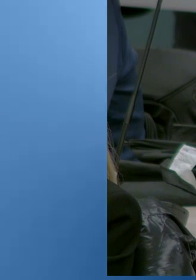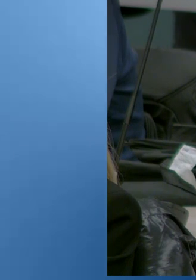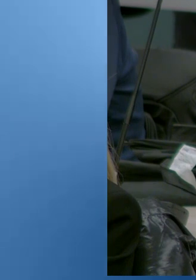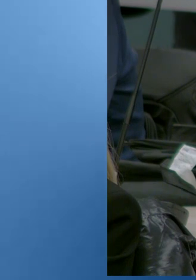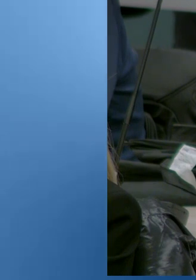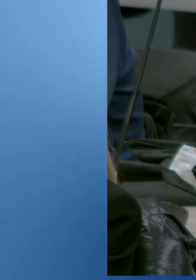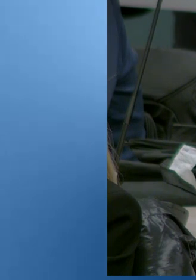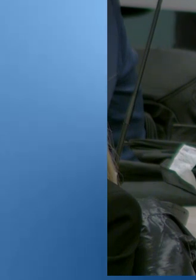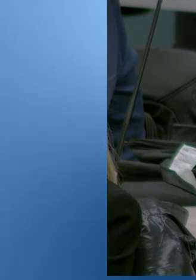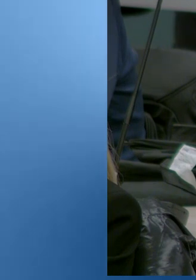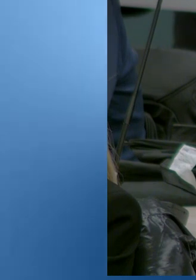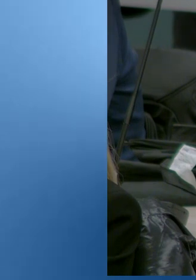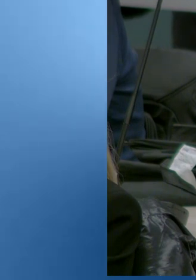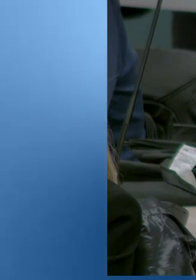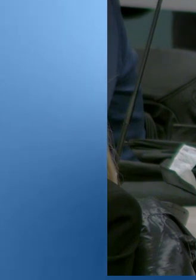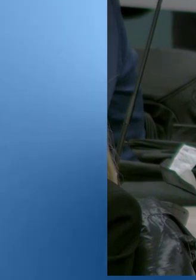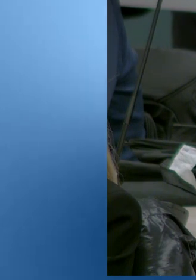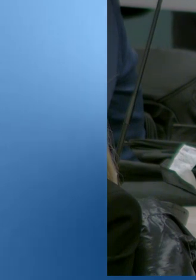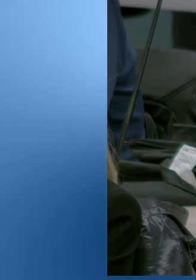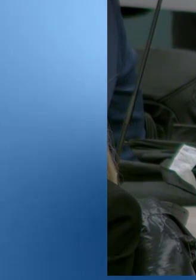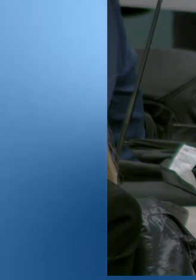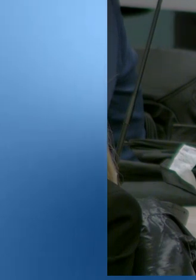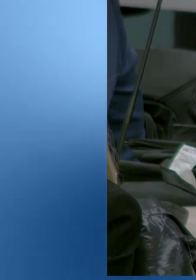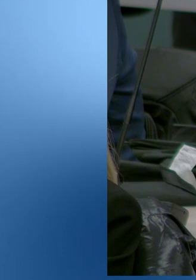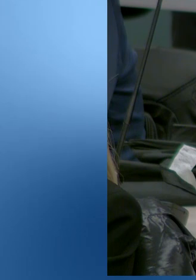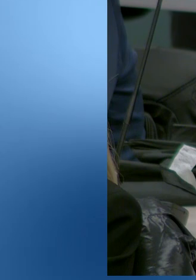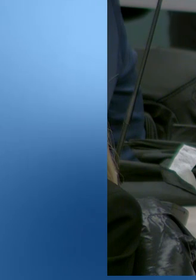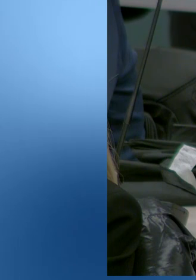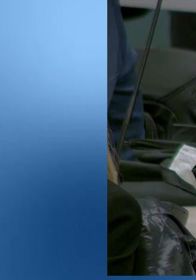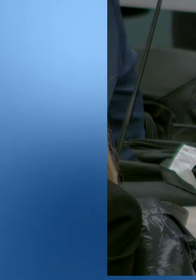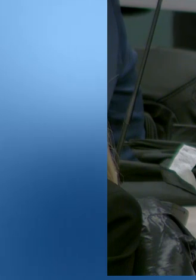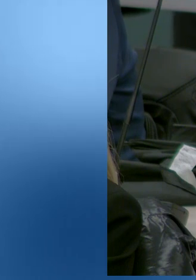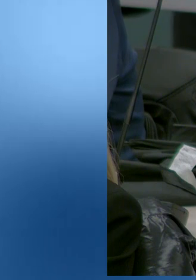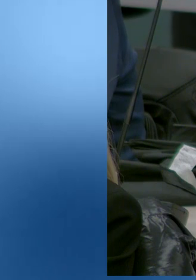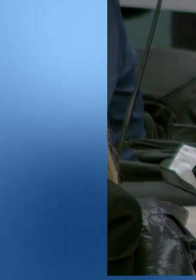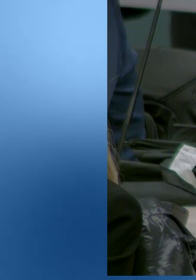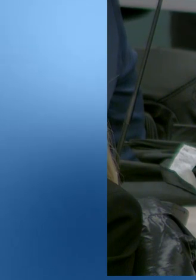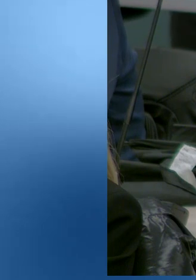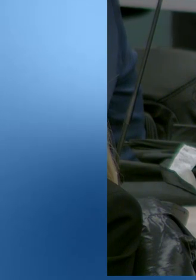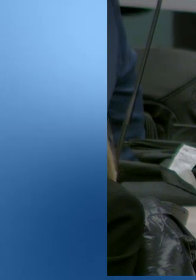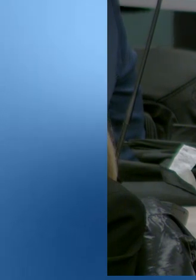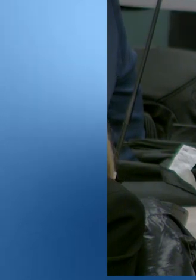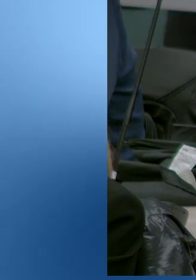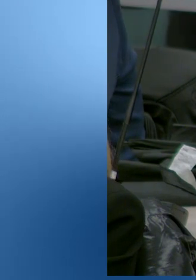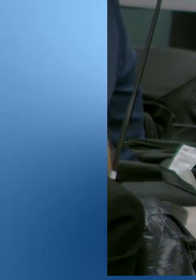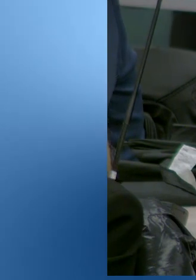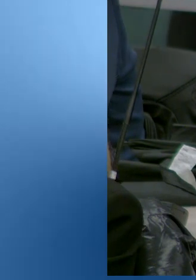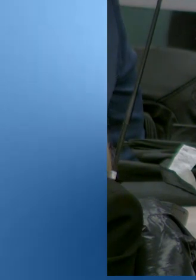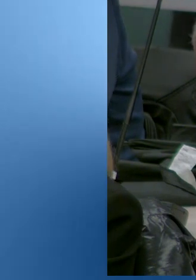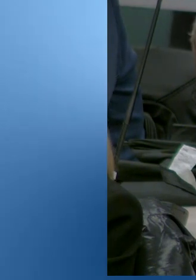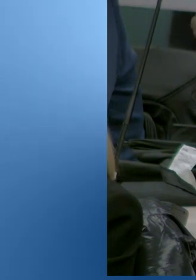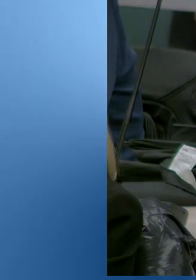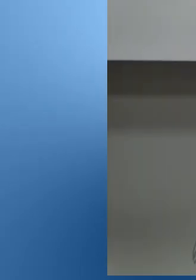question de faire travailler le personnel de dimanche qui qui s'occupe de la préparation du conseil municipal soit une problématique humaine et financière